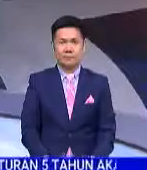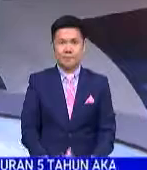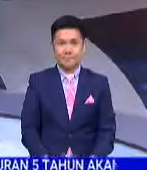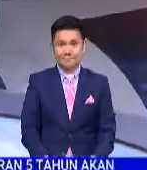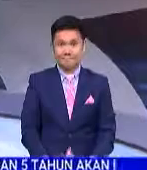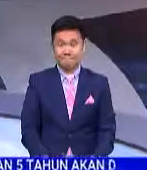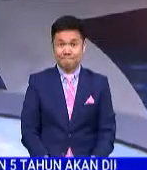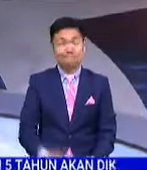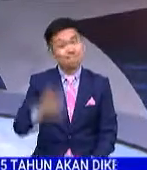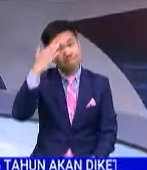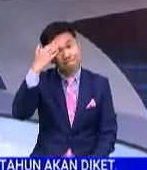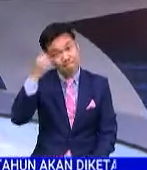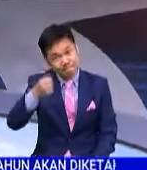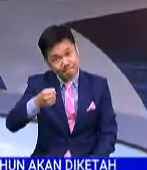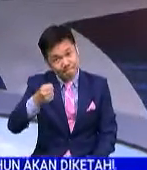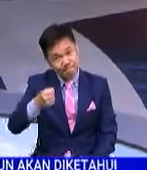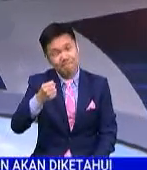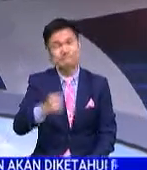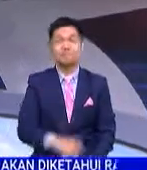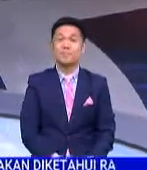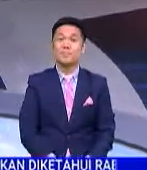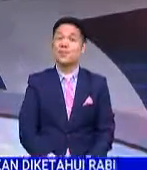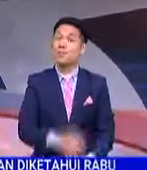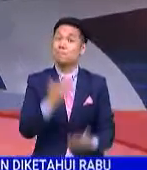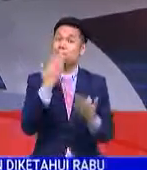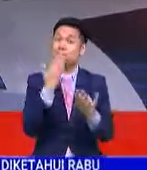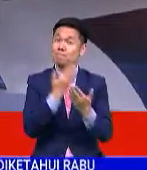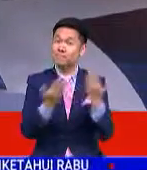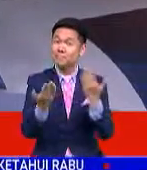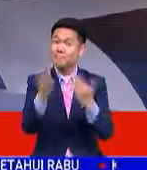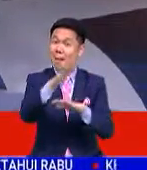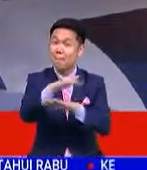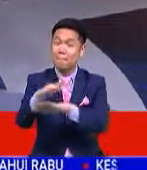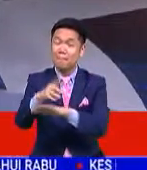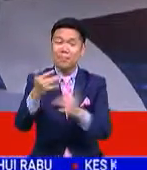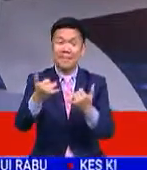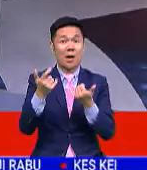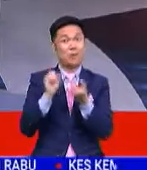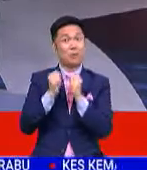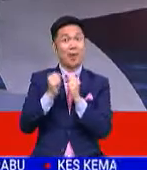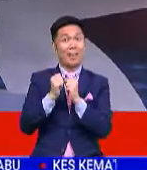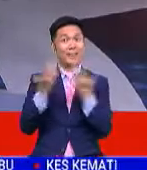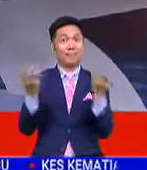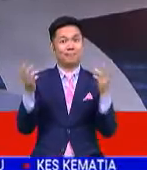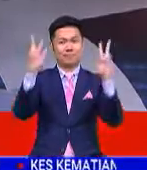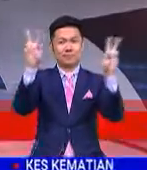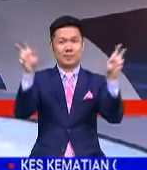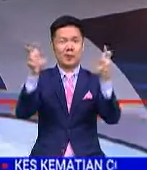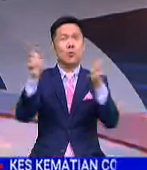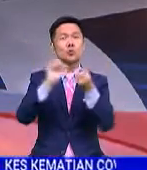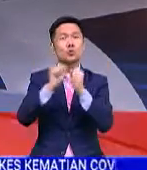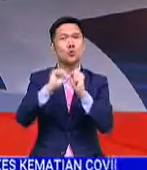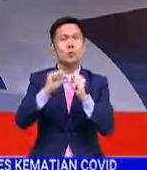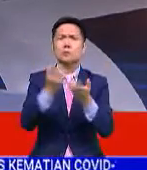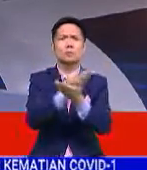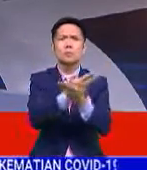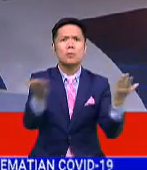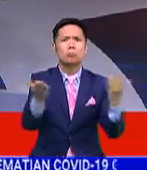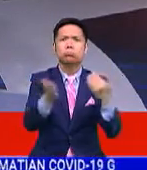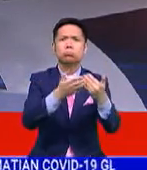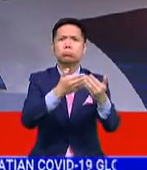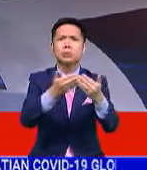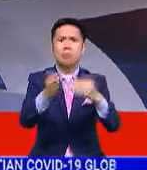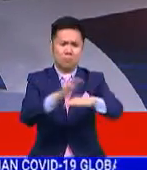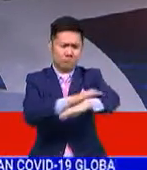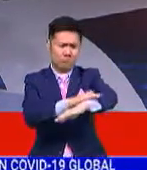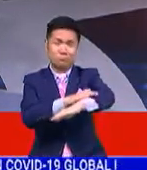Halo assalamualaikum dan selamat malam itu merupakan dengan ditujukan ini terlebih dahulu suka adalah untuk semua dan tidak